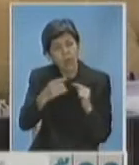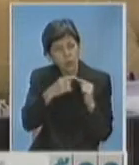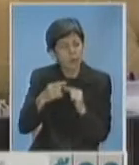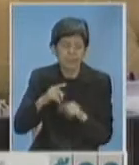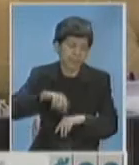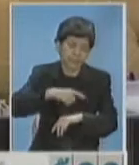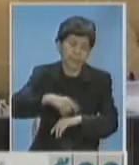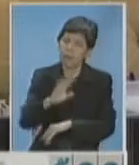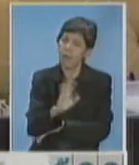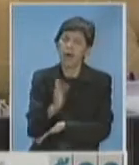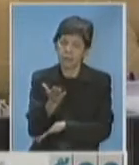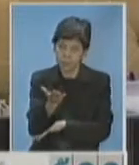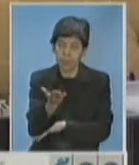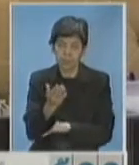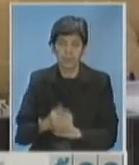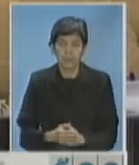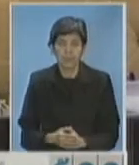จะได้ไม่เสียเวลาเชิญฮะ